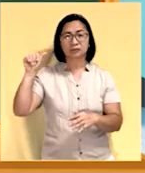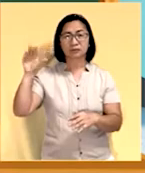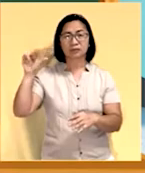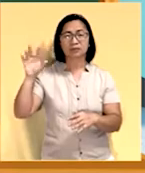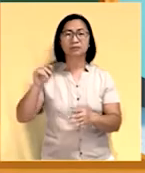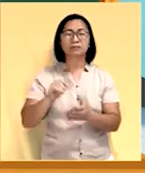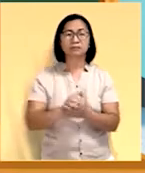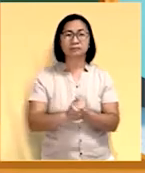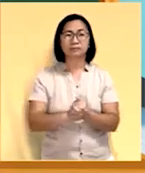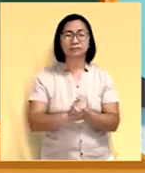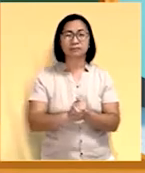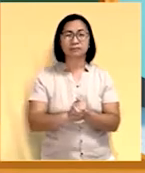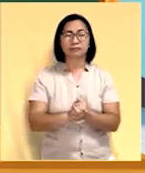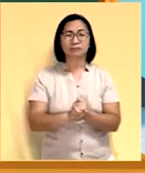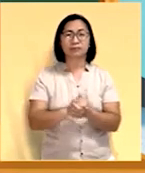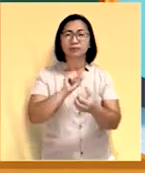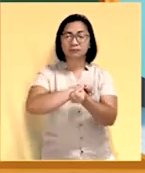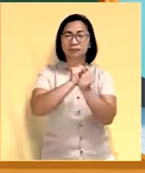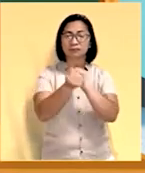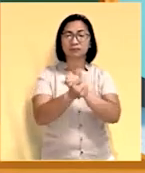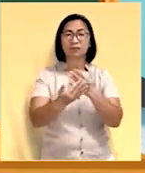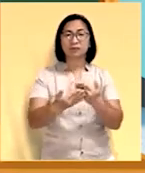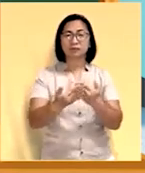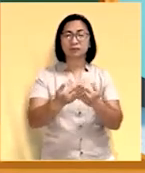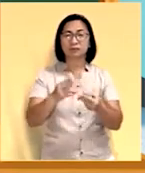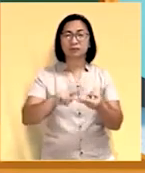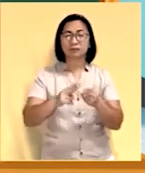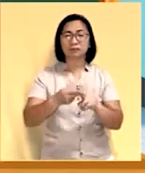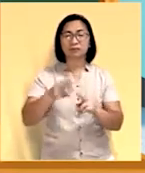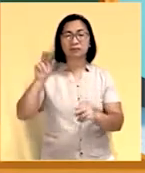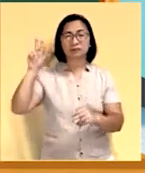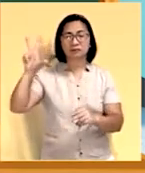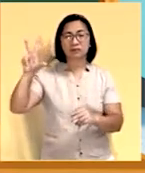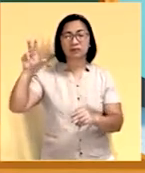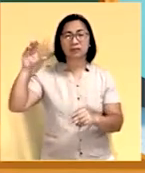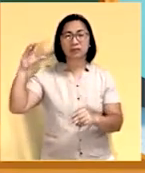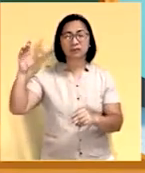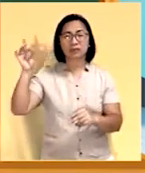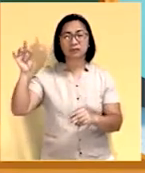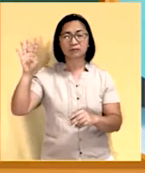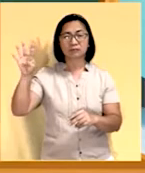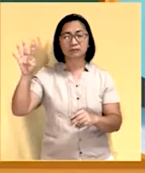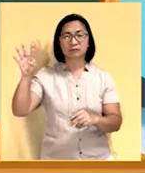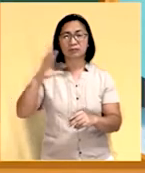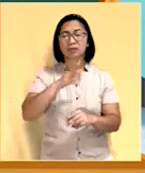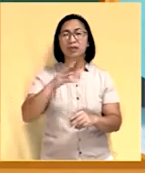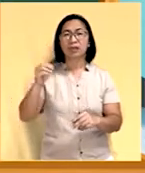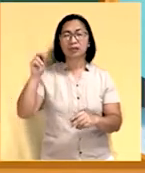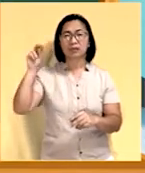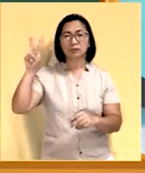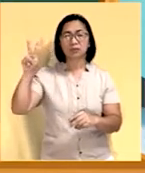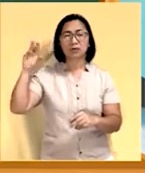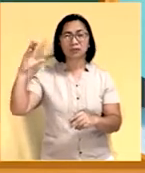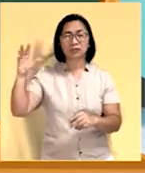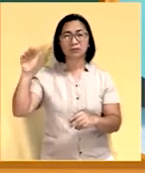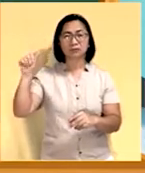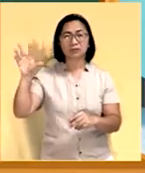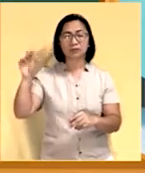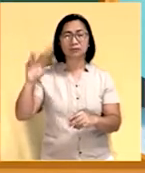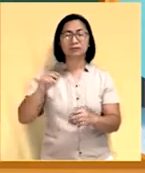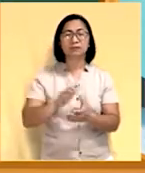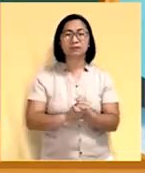I-round off muna ang 384 at 215. Ano ang rounded off number